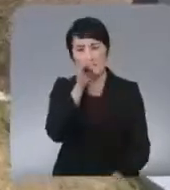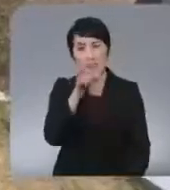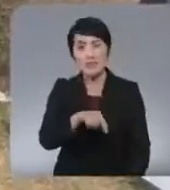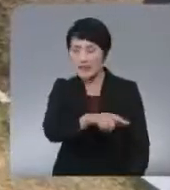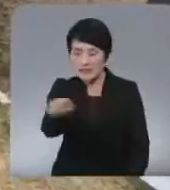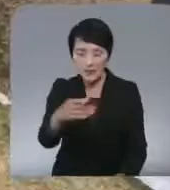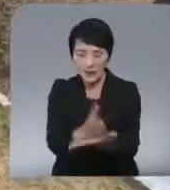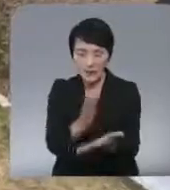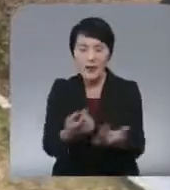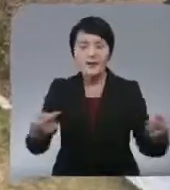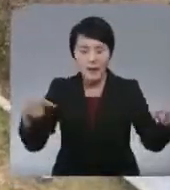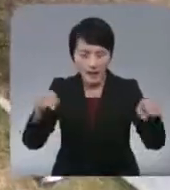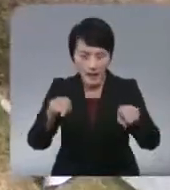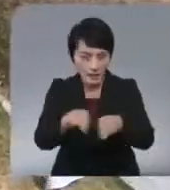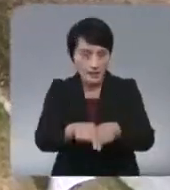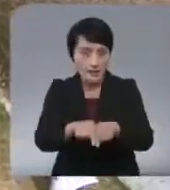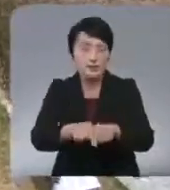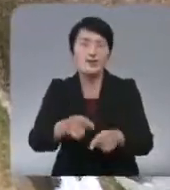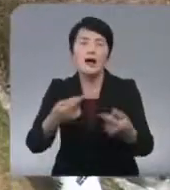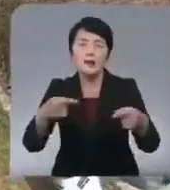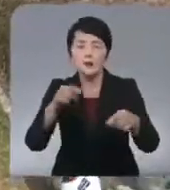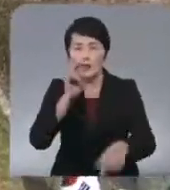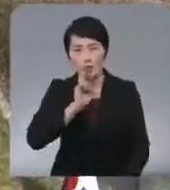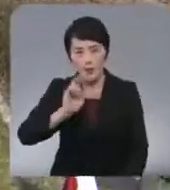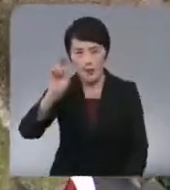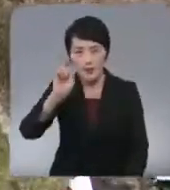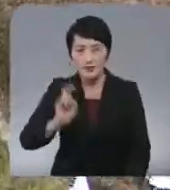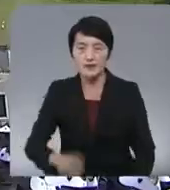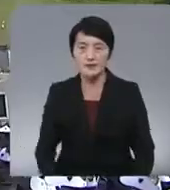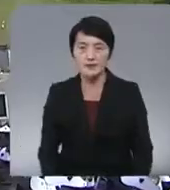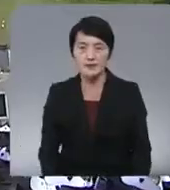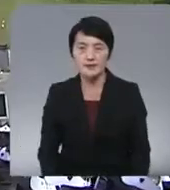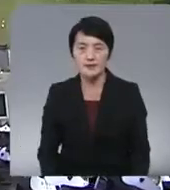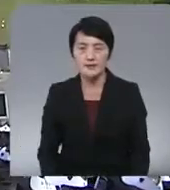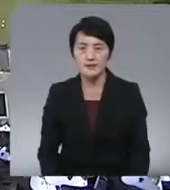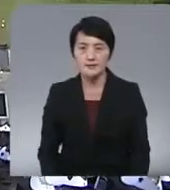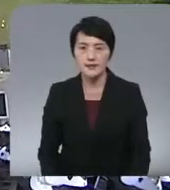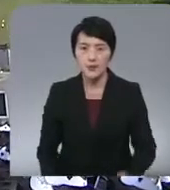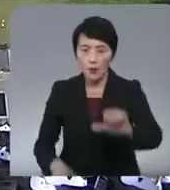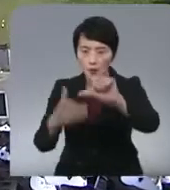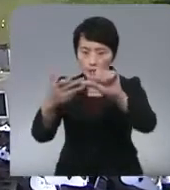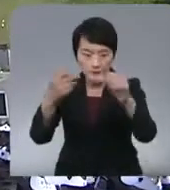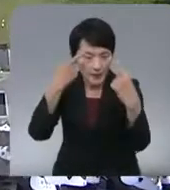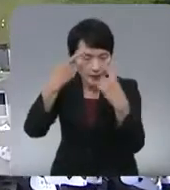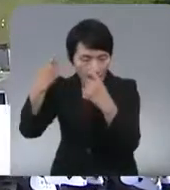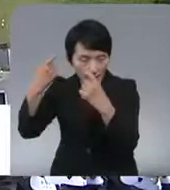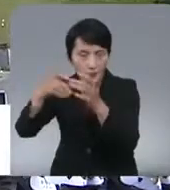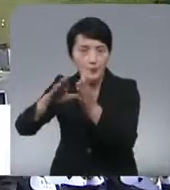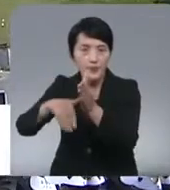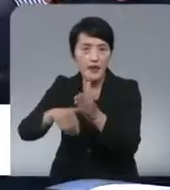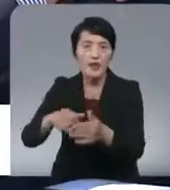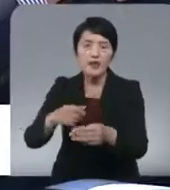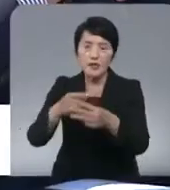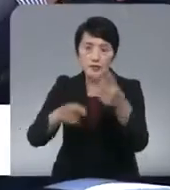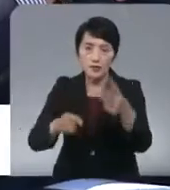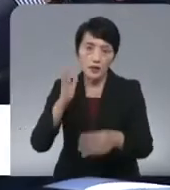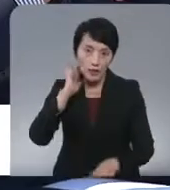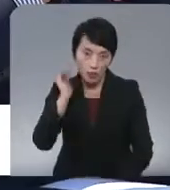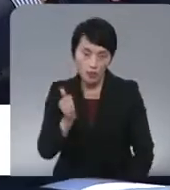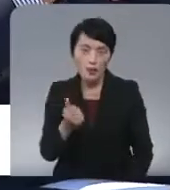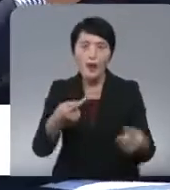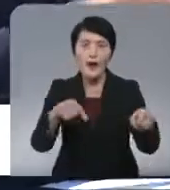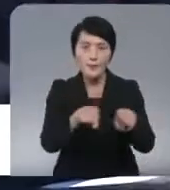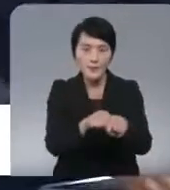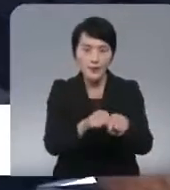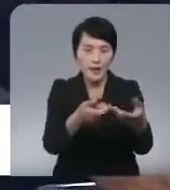歌とされるあなたのための行進曲を出席者が立って斉唱しましたこの歌に対する保守陣営